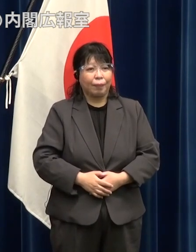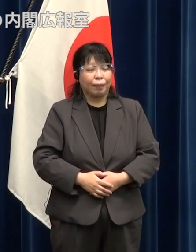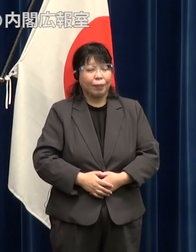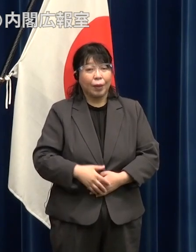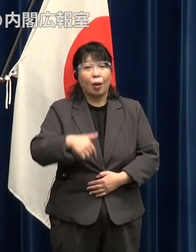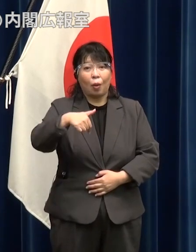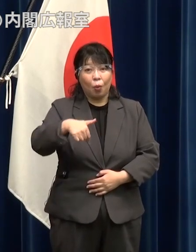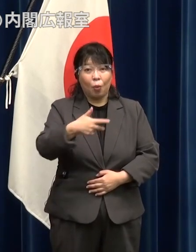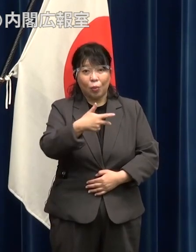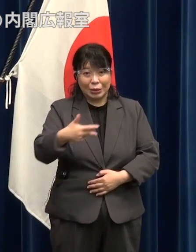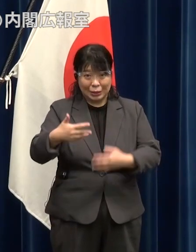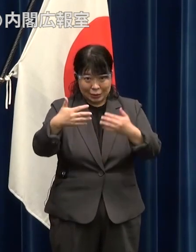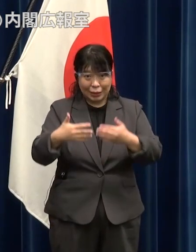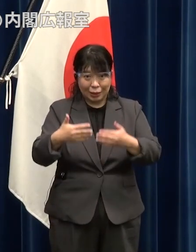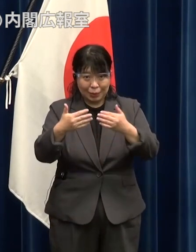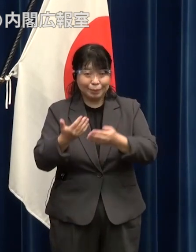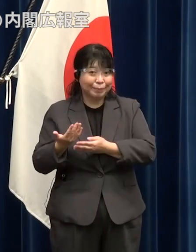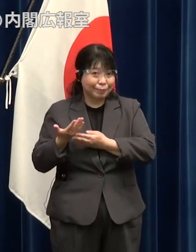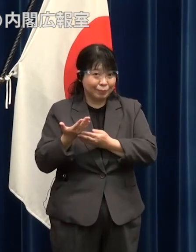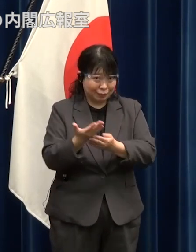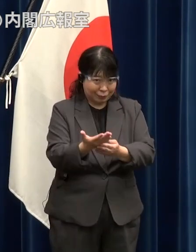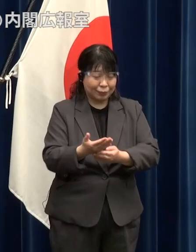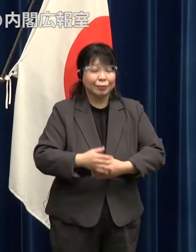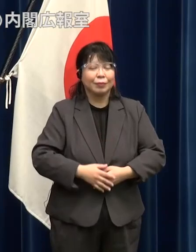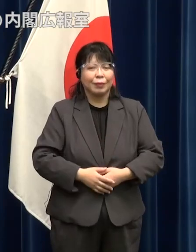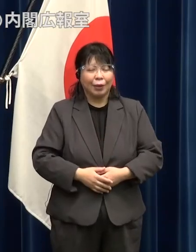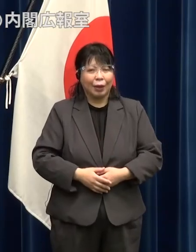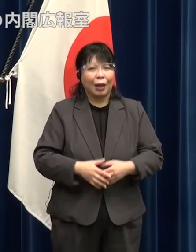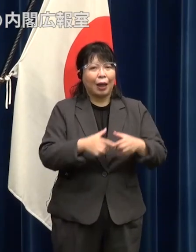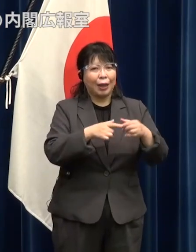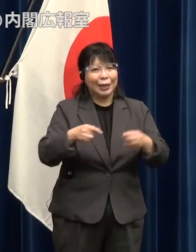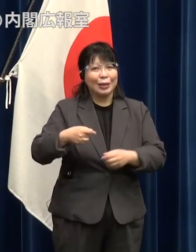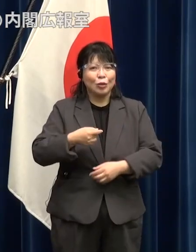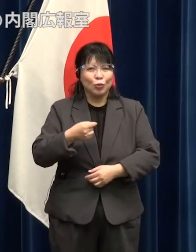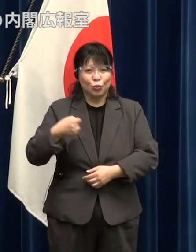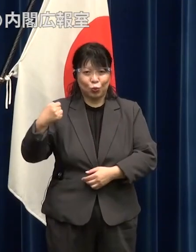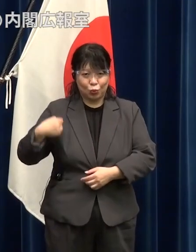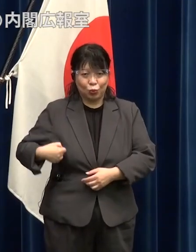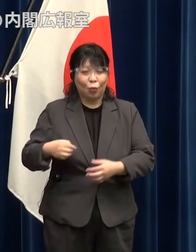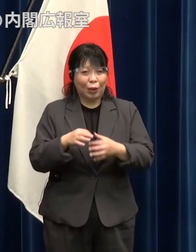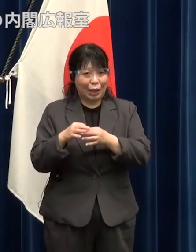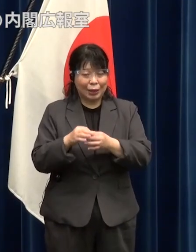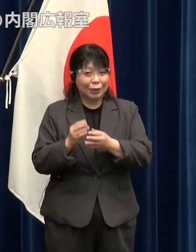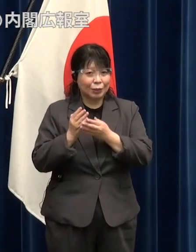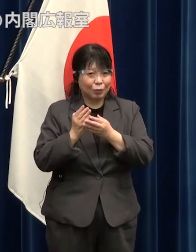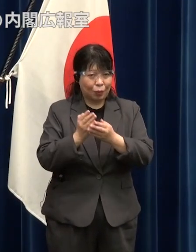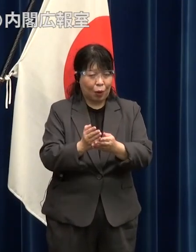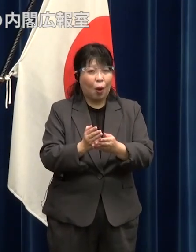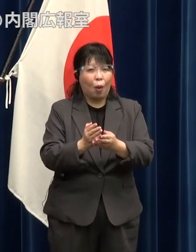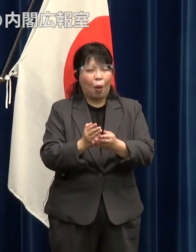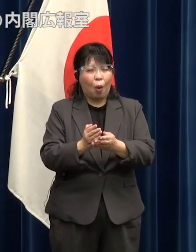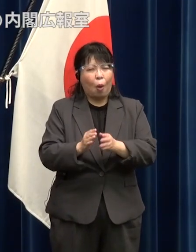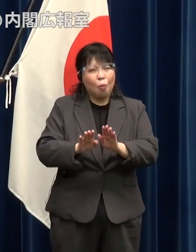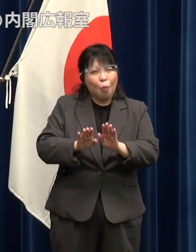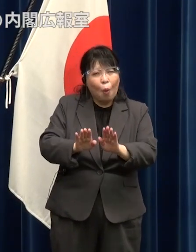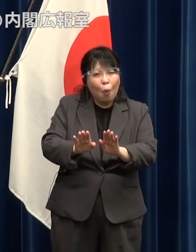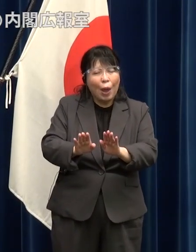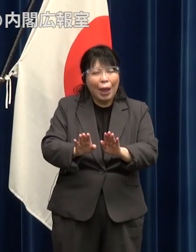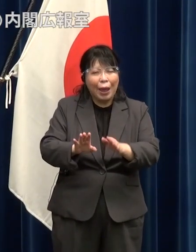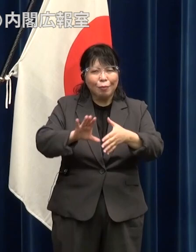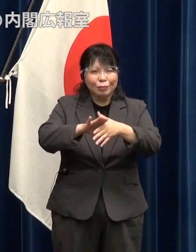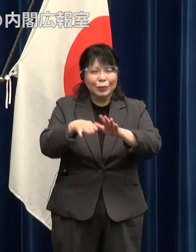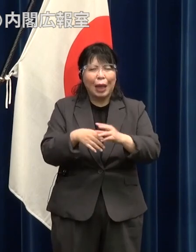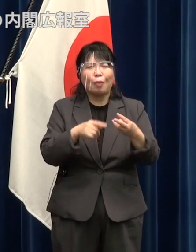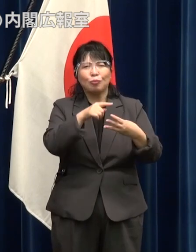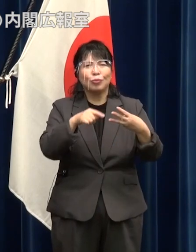フジテレビの瀬島です。よろしくお願いします。日中関係についてお伺いします。防衛三文書改定の中国をめぐる記述